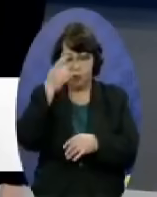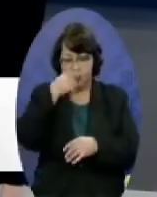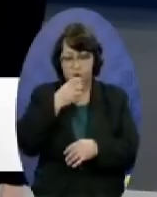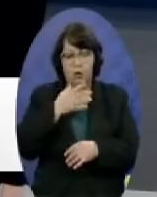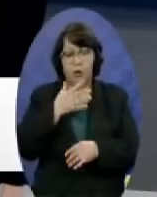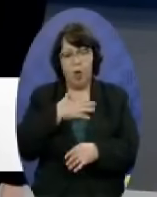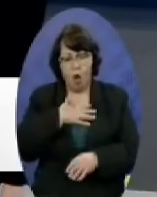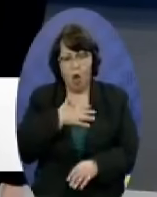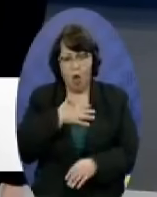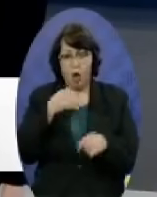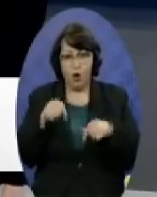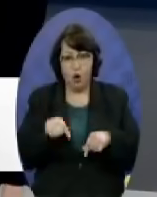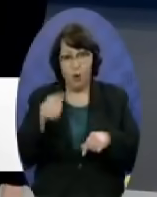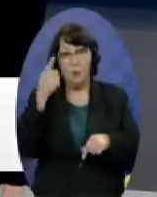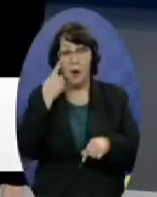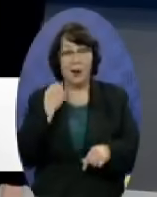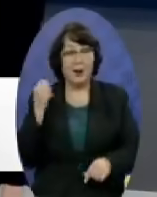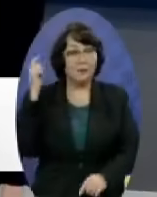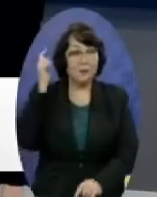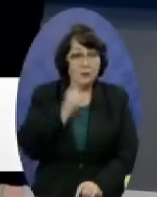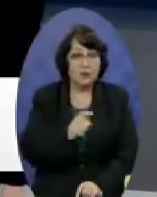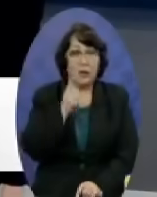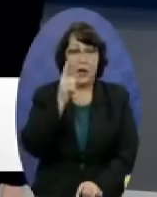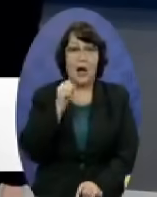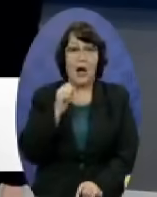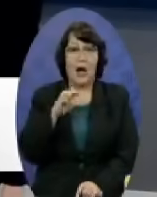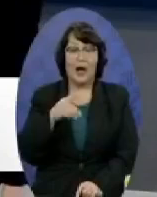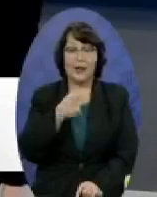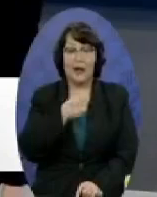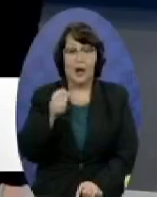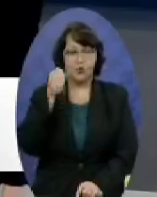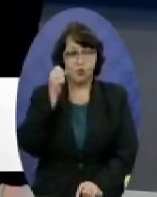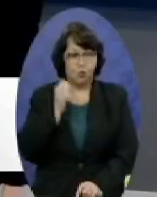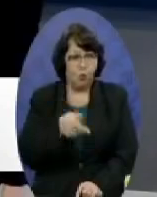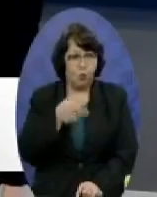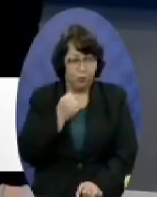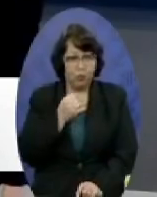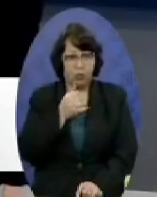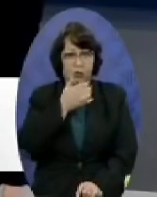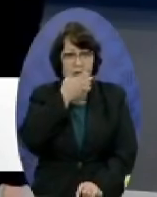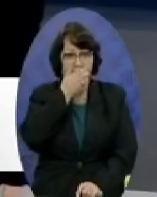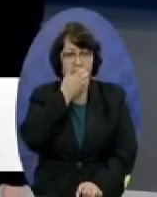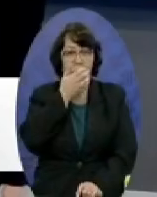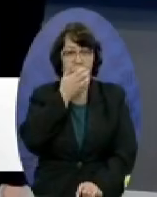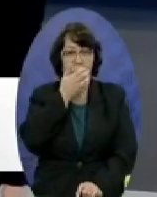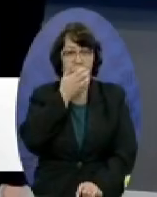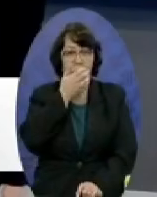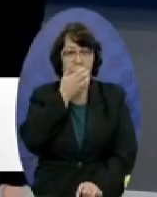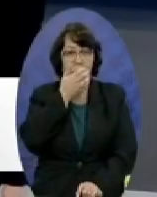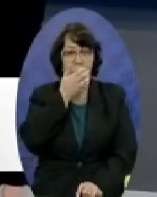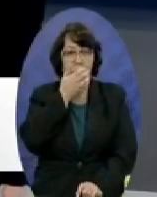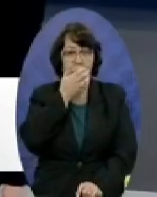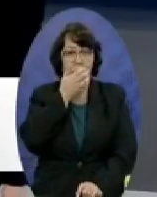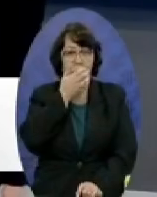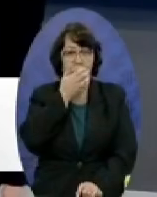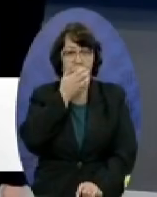эмнэлэгт очиод хатгалгааны шинжтэй ийм очиж байгаа учраас өндөр халуурдаг, удаан эзгэрдэг учраас